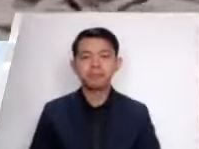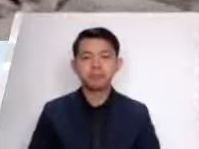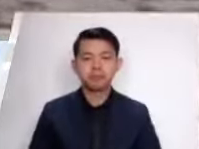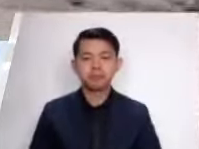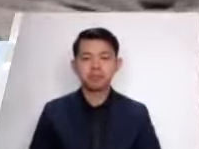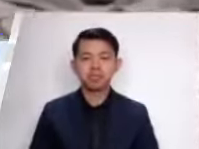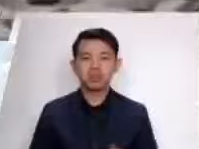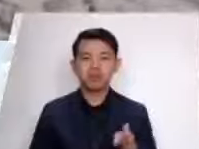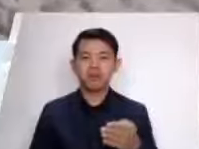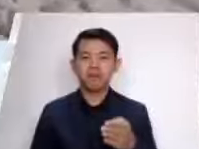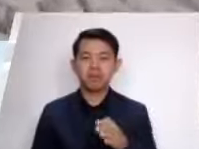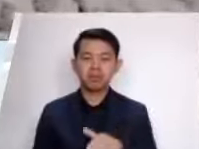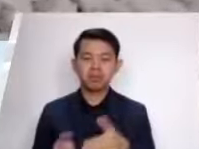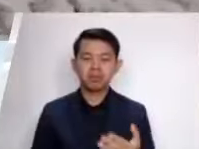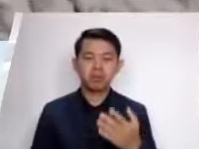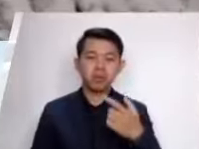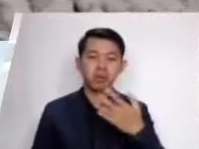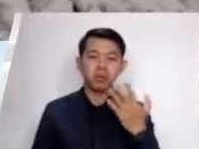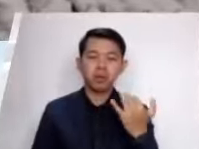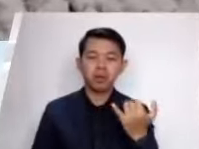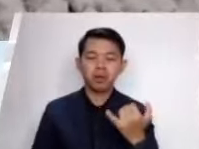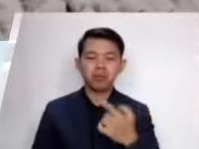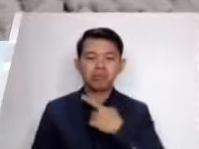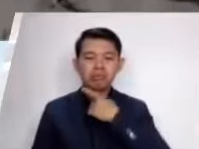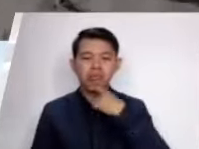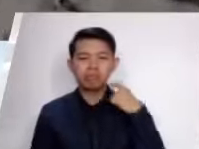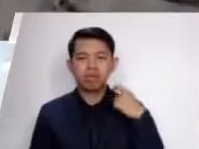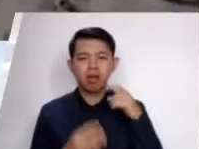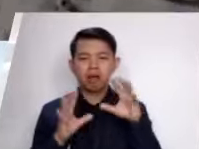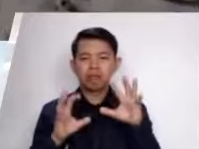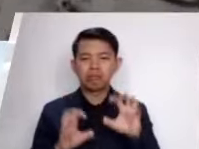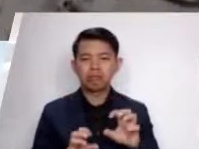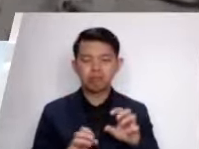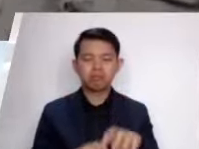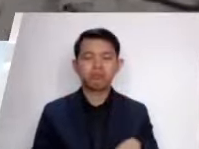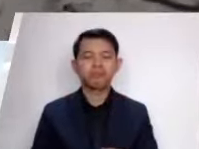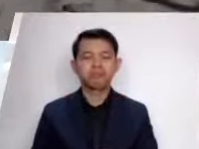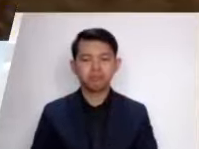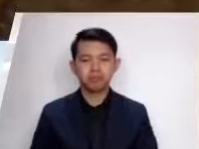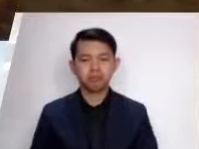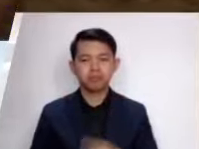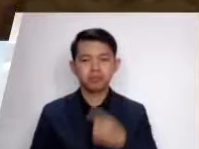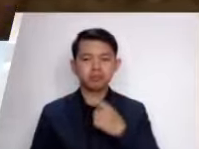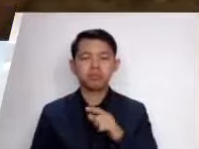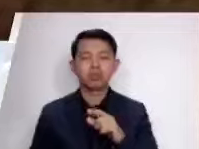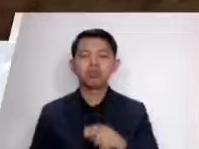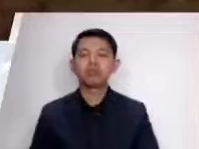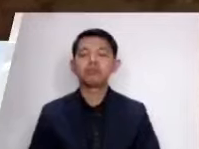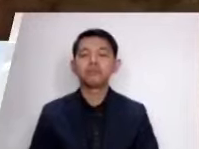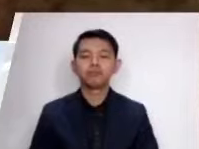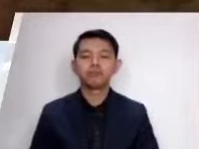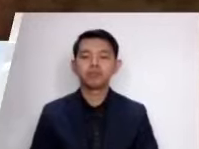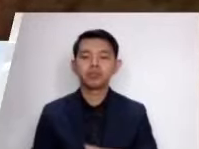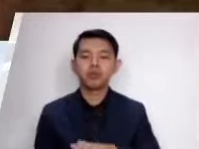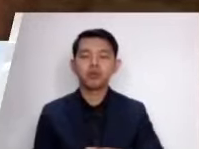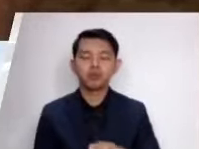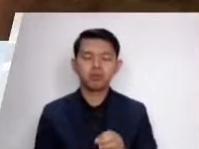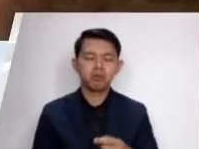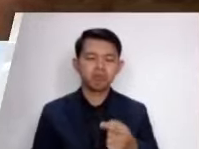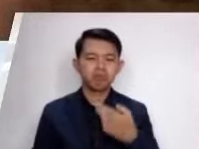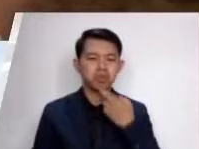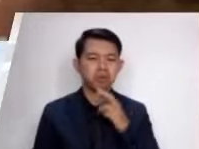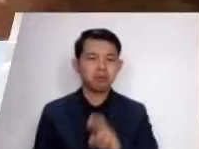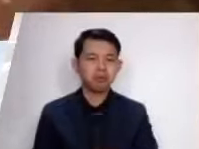nararanasang matinding tagtuyot ayon sa mga local officials. Nilagyan na ng apog ang nangamatay na isda. Pinangangambahan kasi